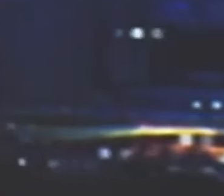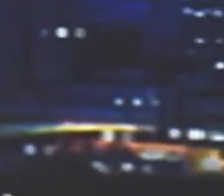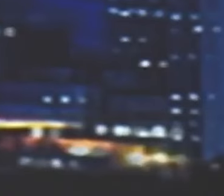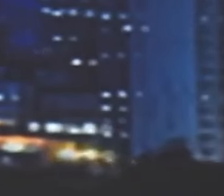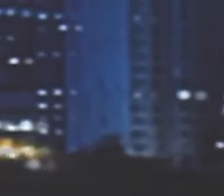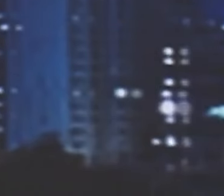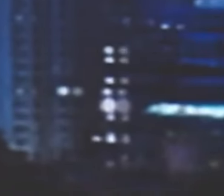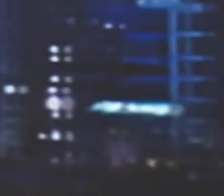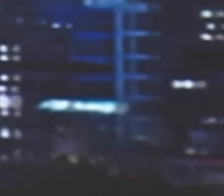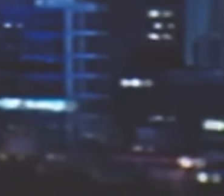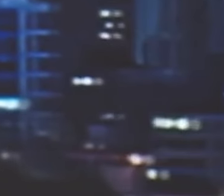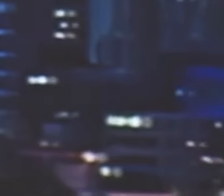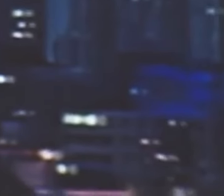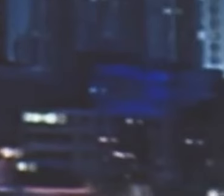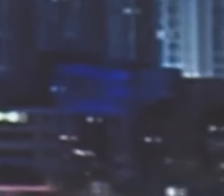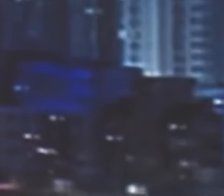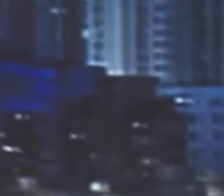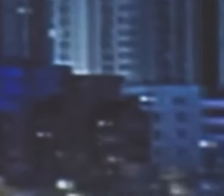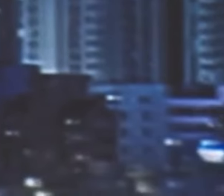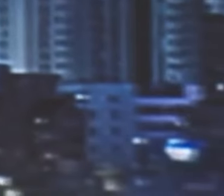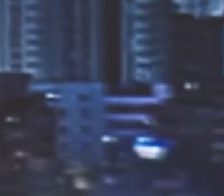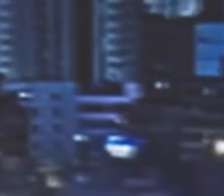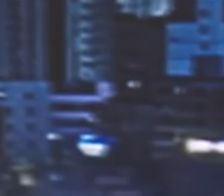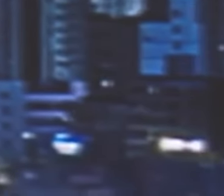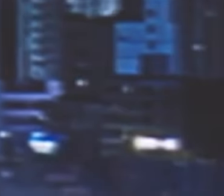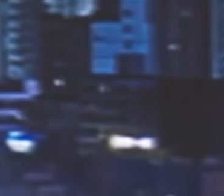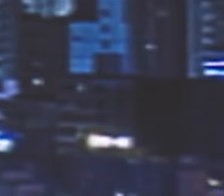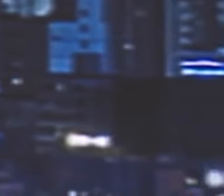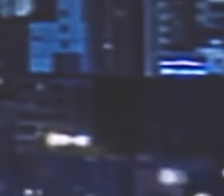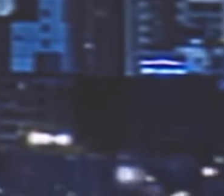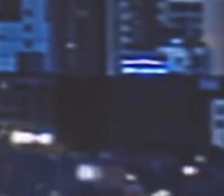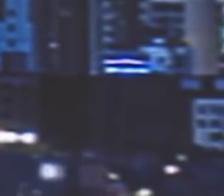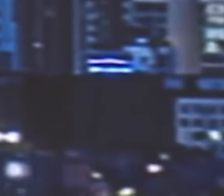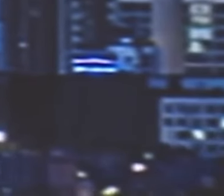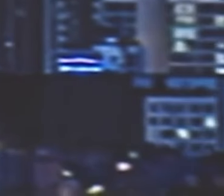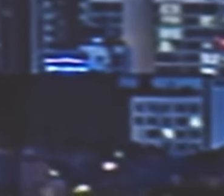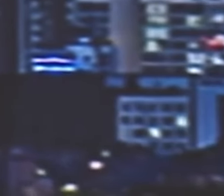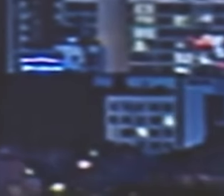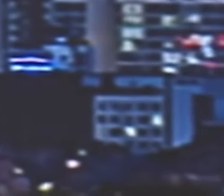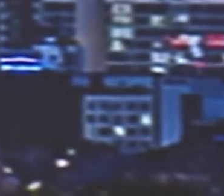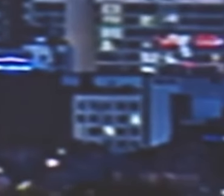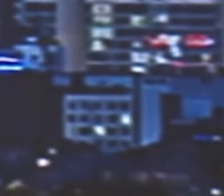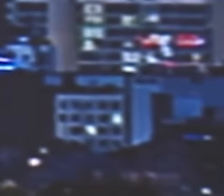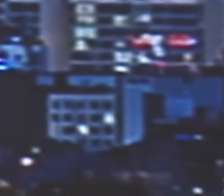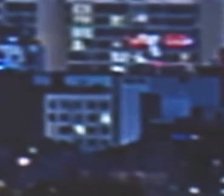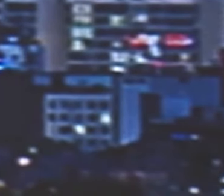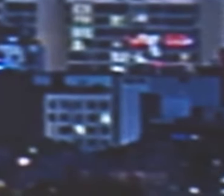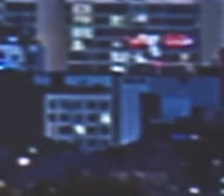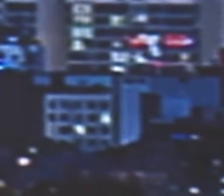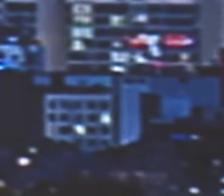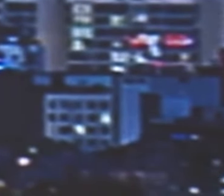JTBC 뉴스를 시청해주신 여러분 고맙습니다. 저희는 저녁 6시 50분 뉴스룸에서 뵙겠습니다.